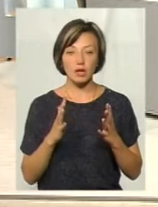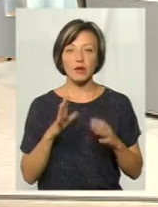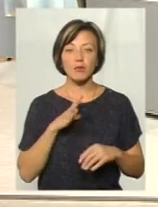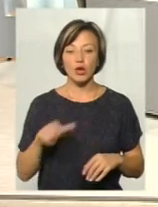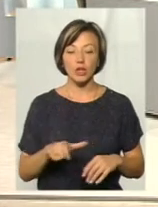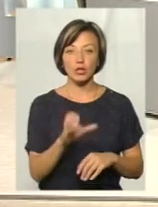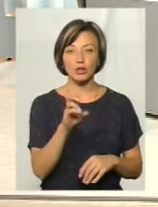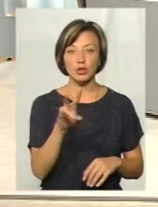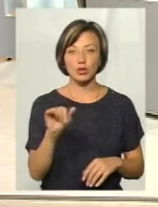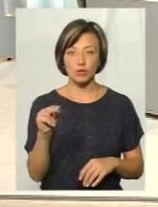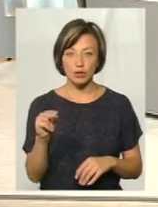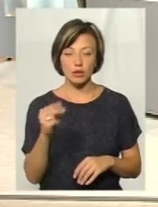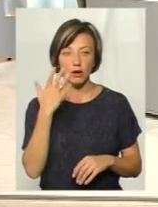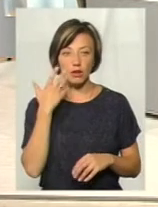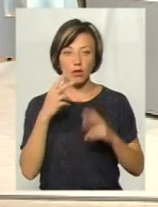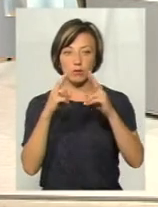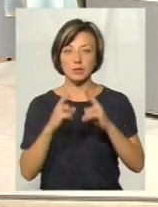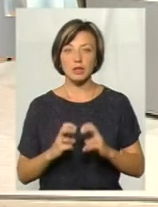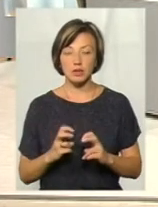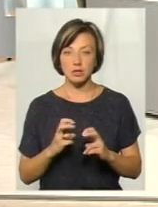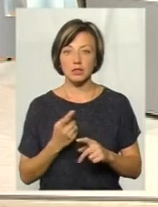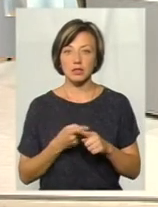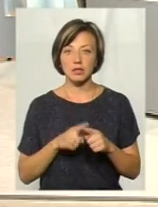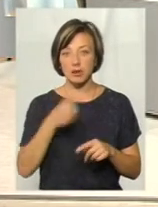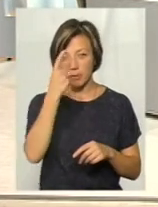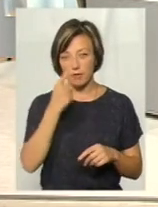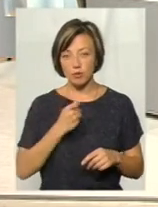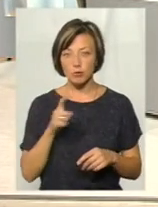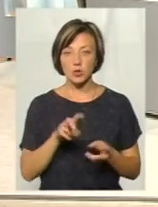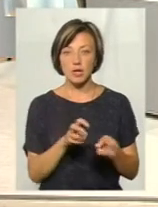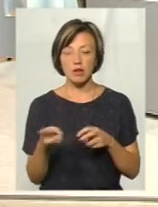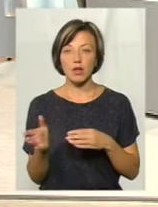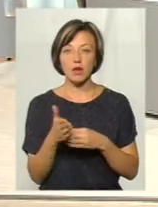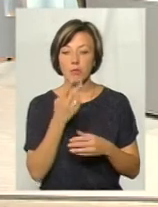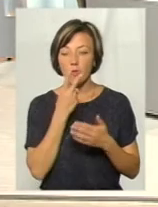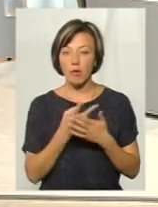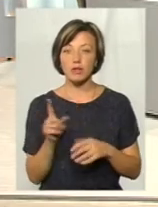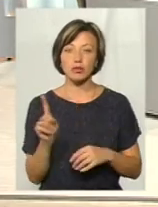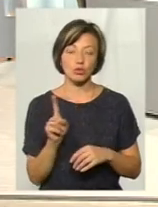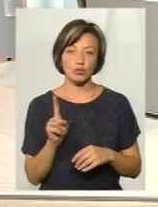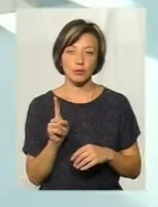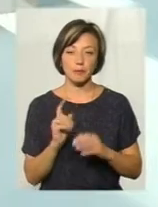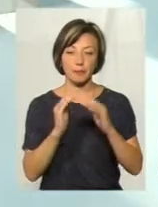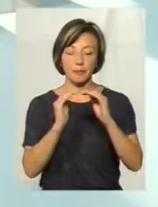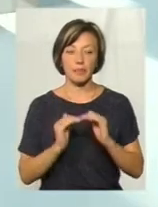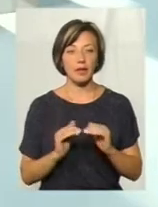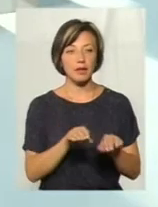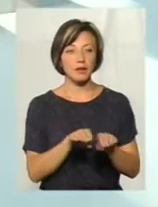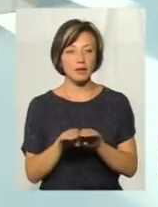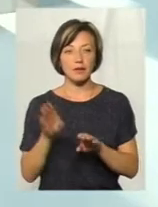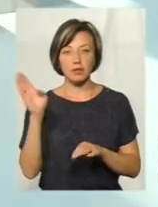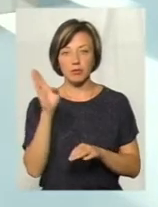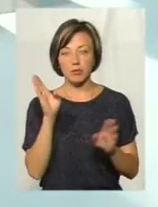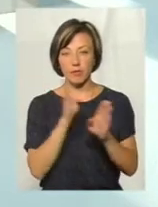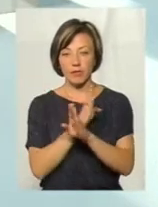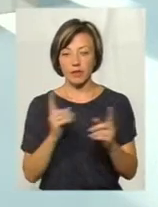при обстеженні Случі, після того, як ми отримали повідомлення про те, що загинула риба, ми побачили, що понижений рівень кисню на